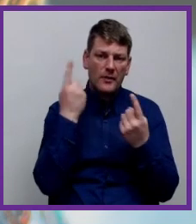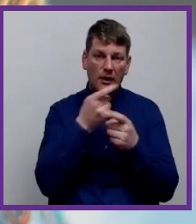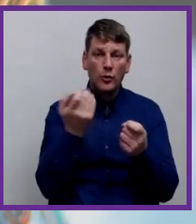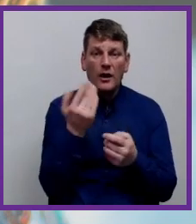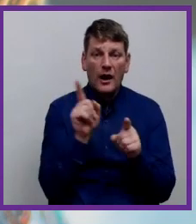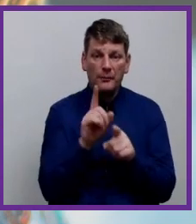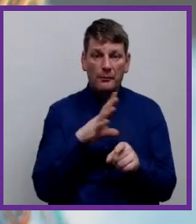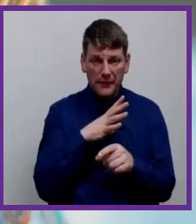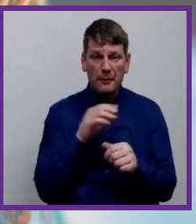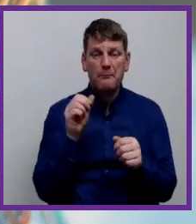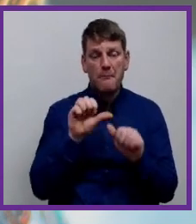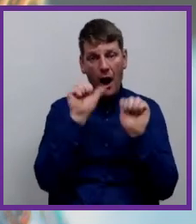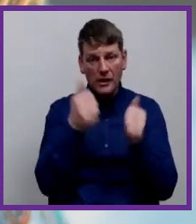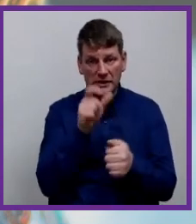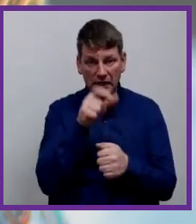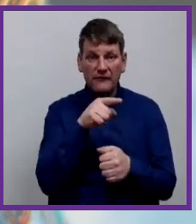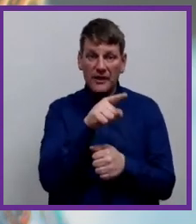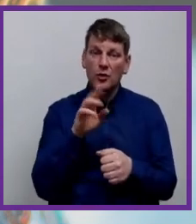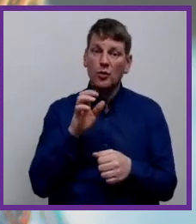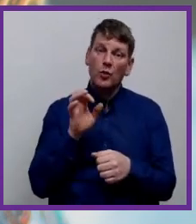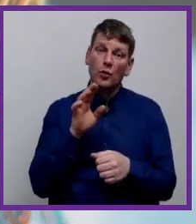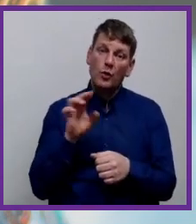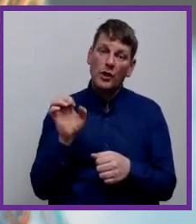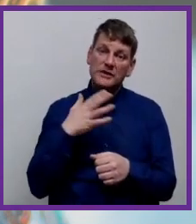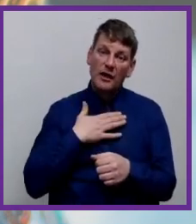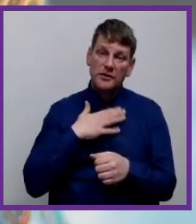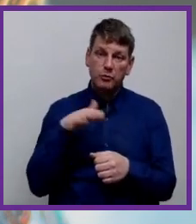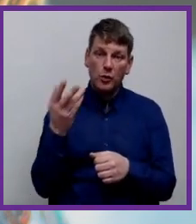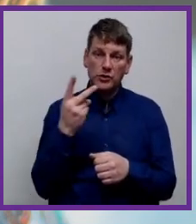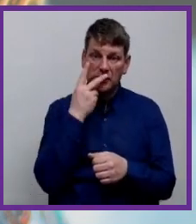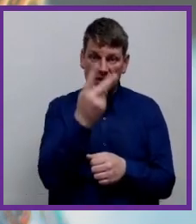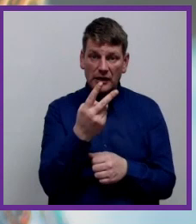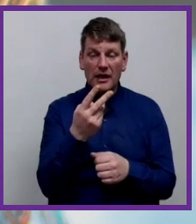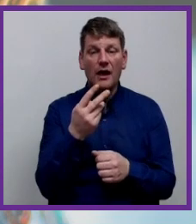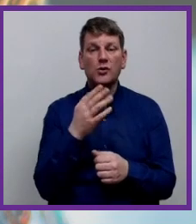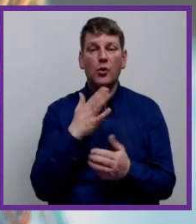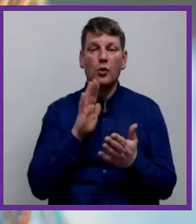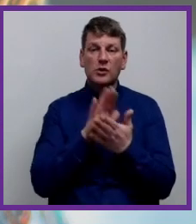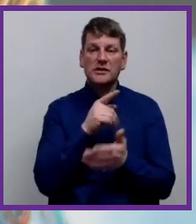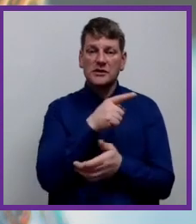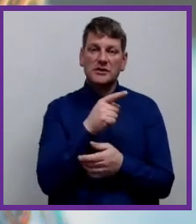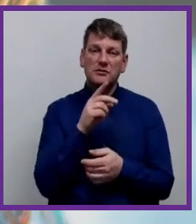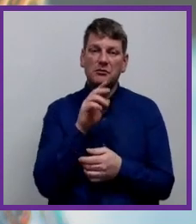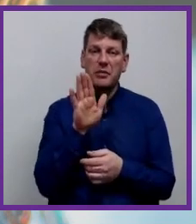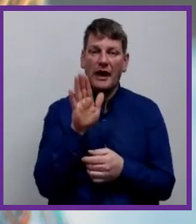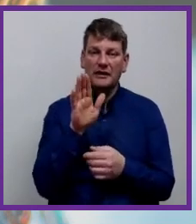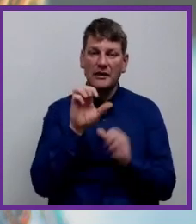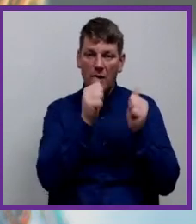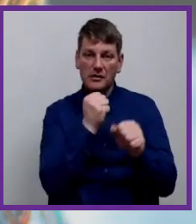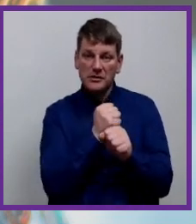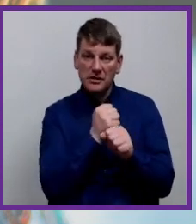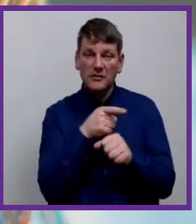teiksim, šādu nians, ne, nu, viņi no savas puses kā skatījās arī uz Brekta murālu, ja, teiksim, nu, tā diskusija, es domāju, var būt, un